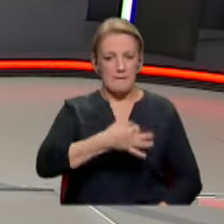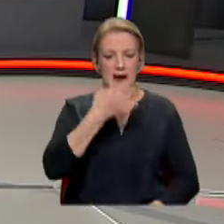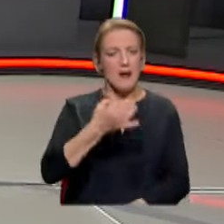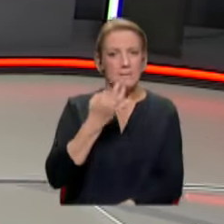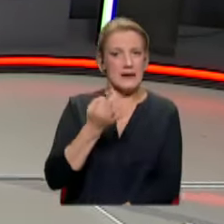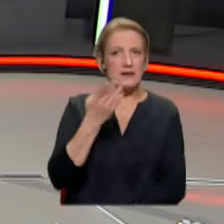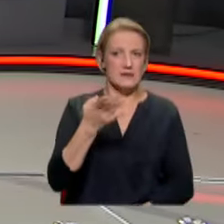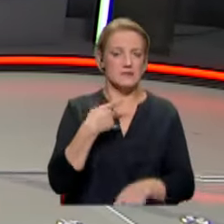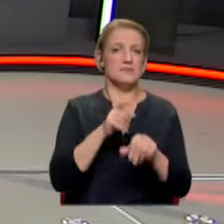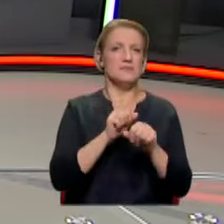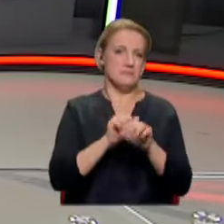geldikçe yeri geldikçe değineceğim